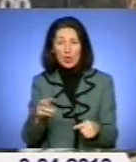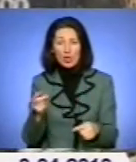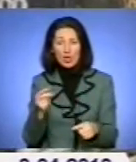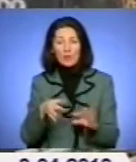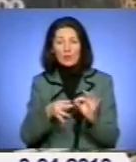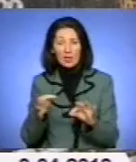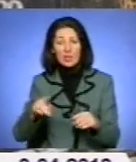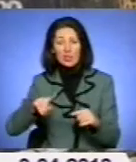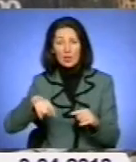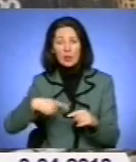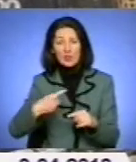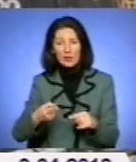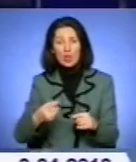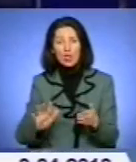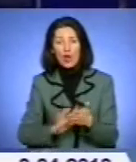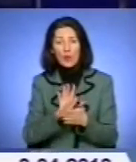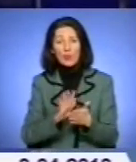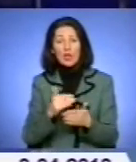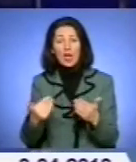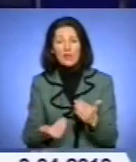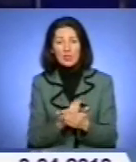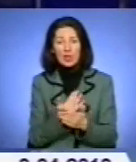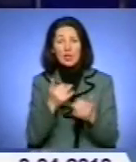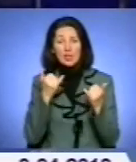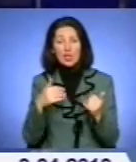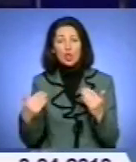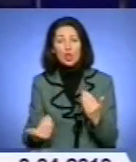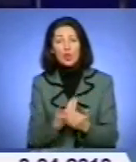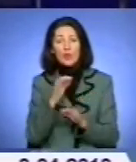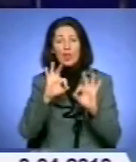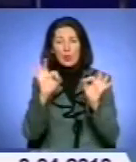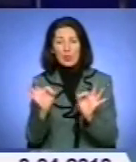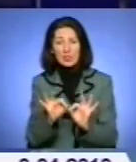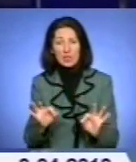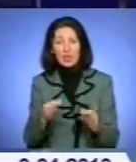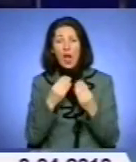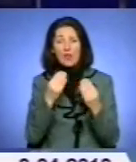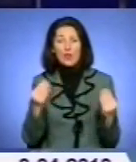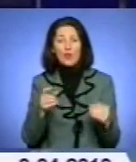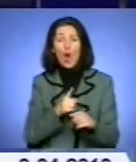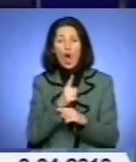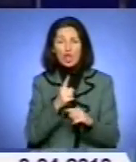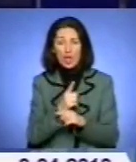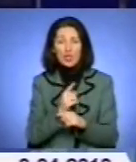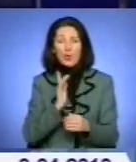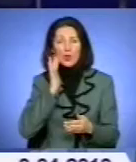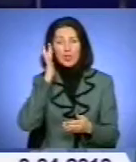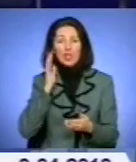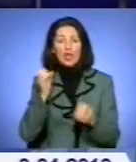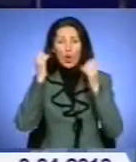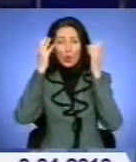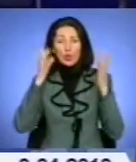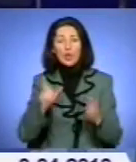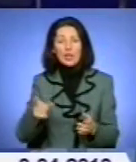наступних випусках «Вістей». А зараз до новин мистецьких. Виставку шаржів на політичних та культурних